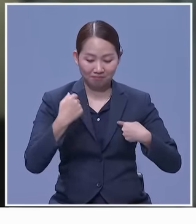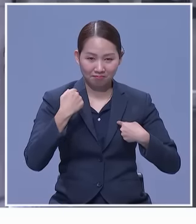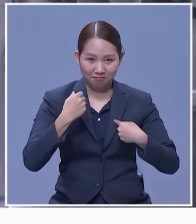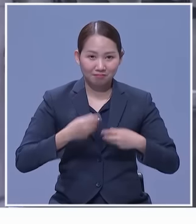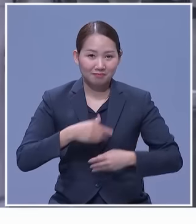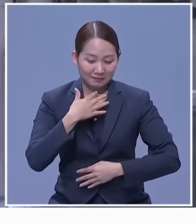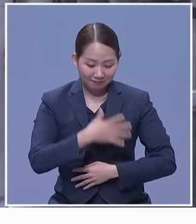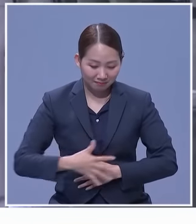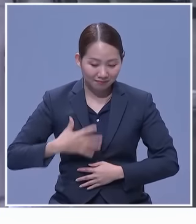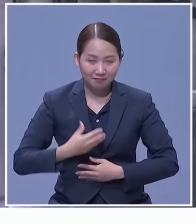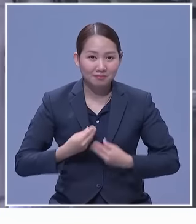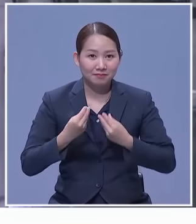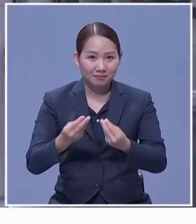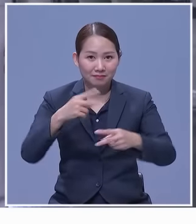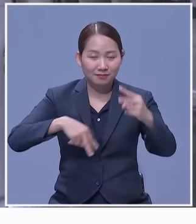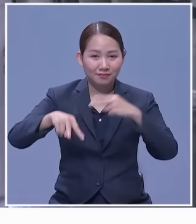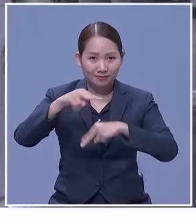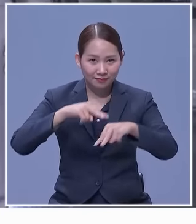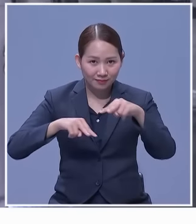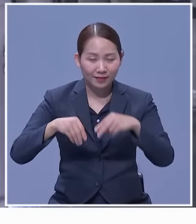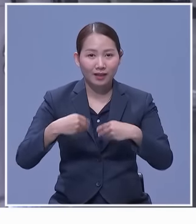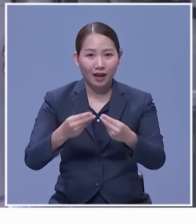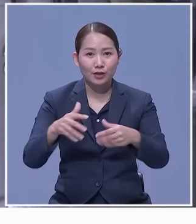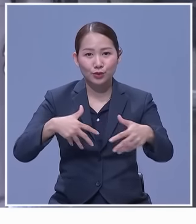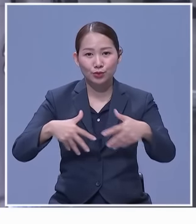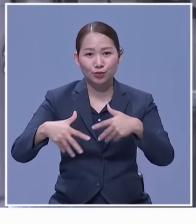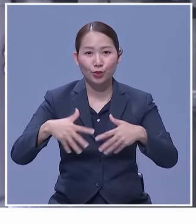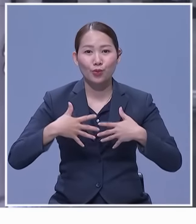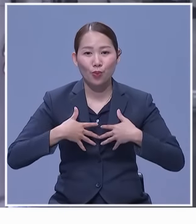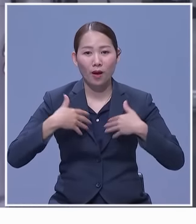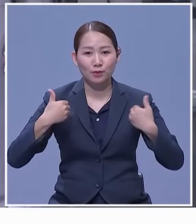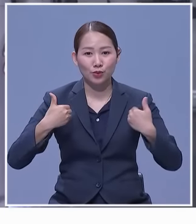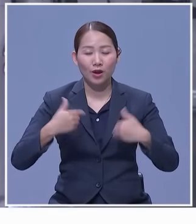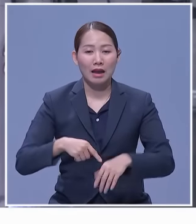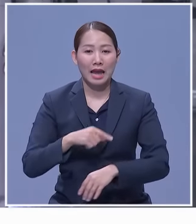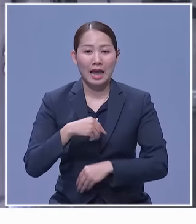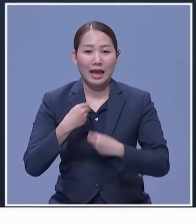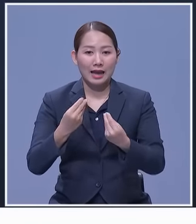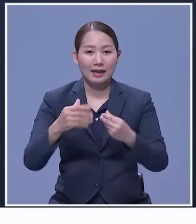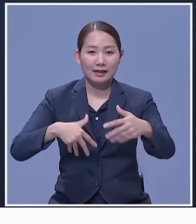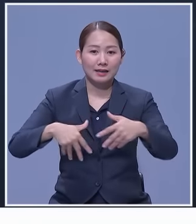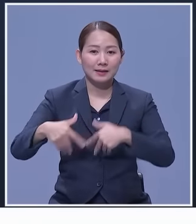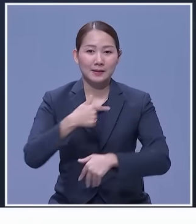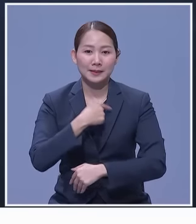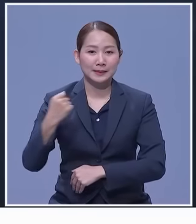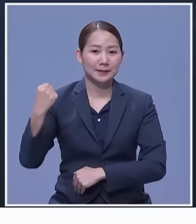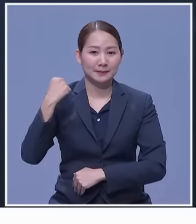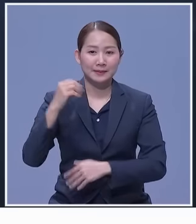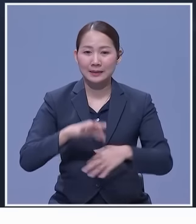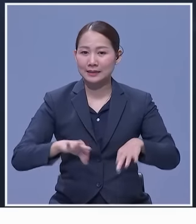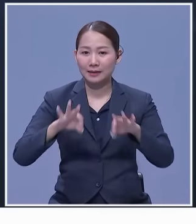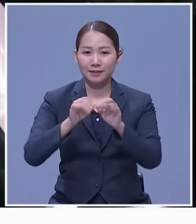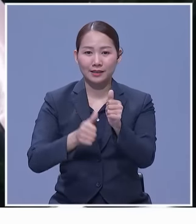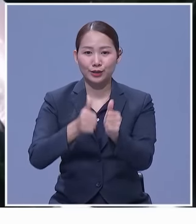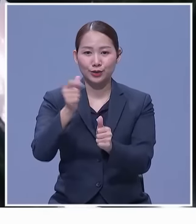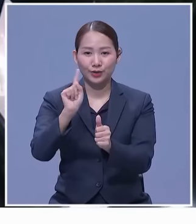ทุกข์บำรุงสุขสร้างความเชื่อมั่นและศรัทธาให้กับประชาชนโดยเฉพาะหน้าที่ที่สำคัญที่สุดคือการปกป้องและเทิดทูนส